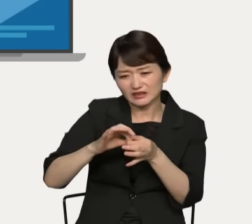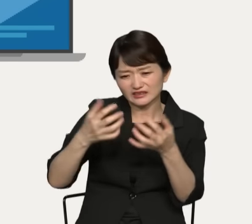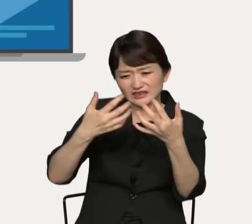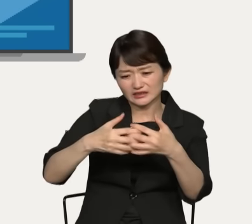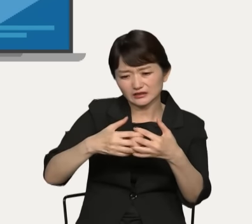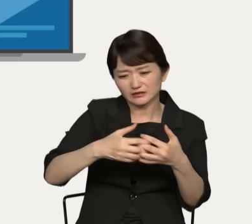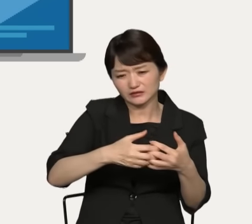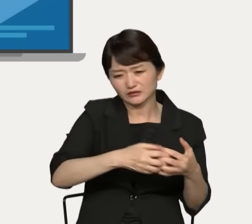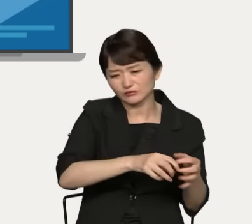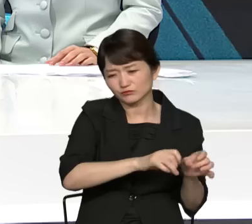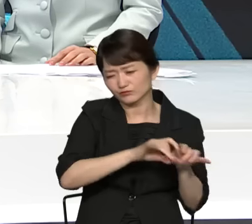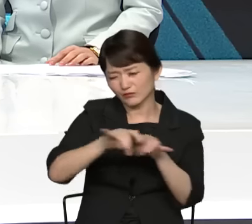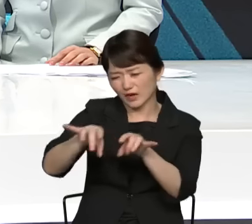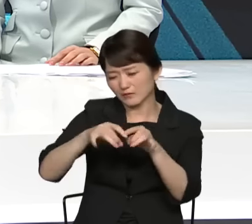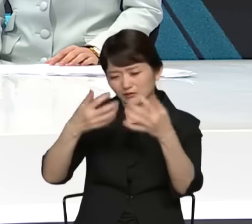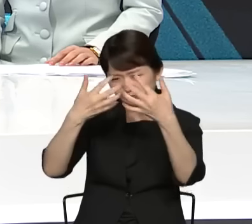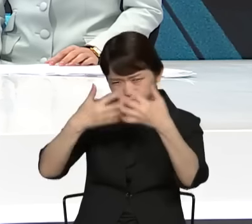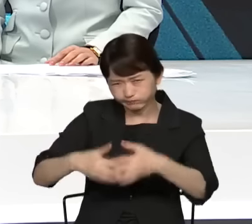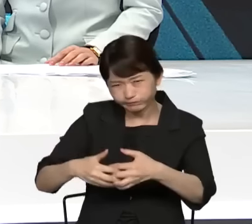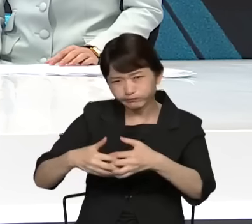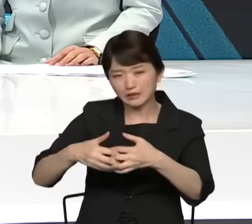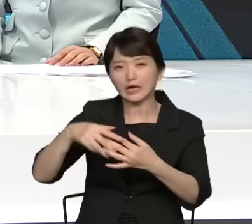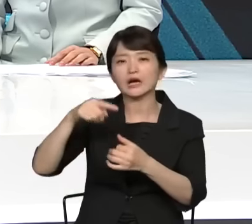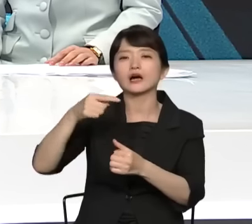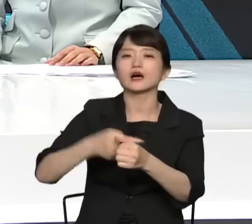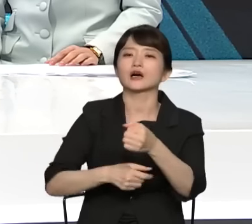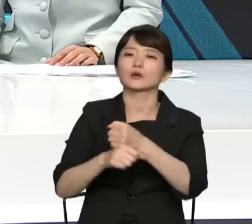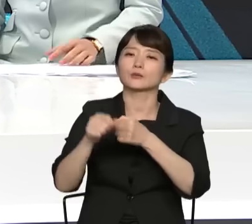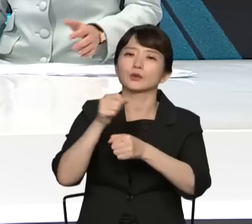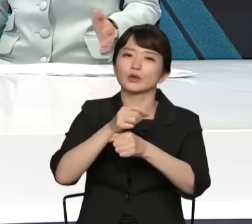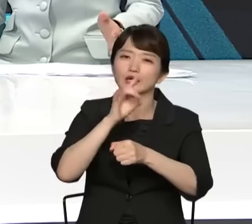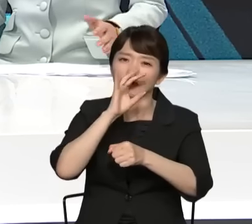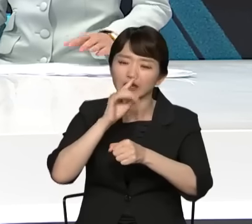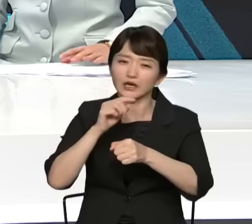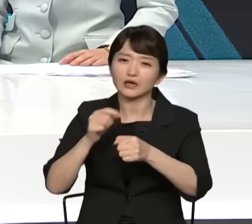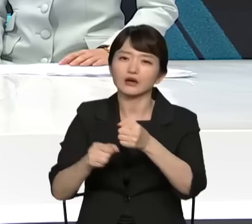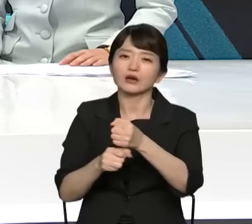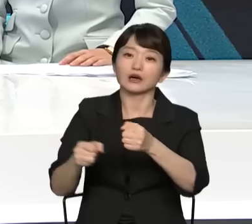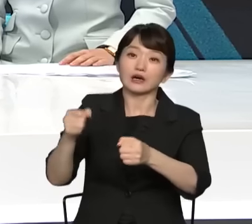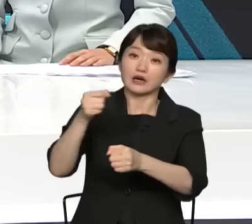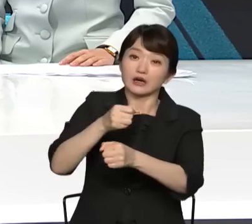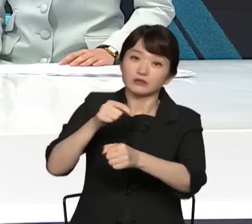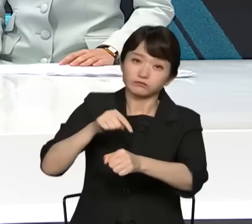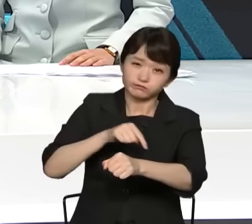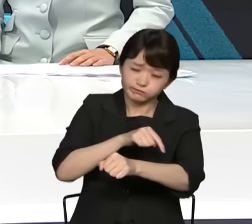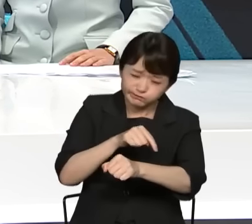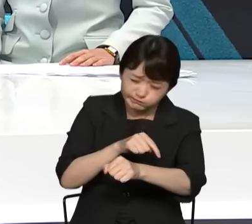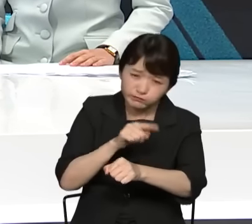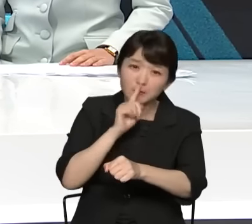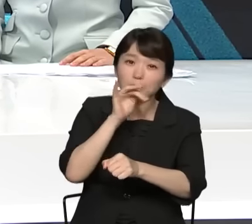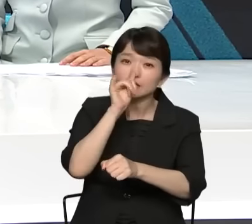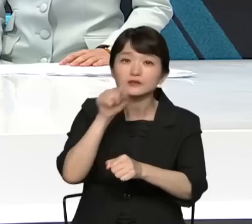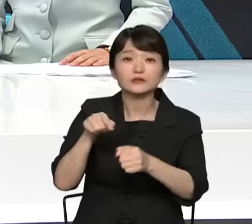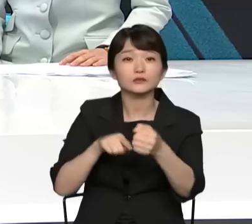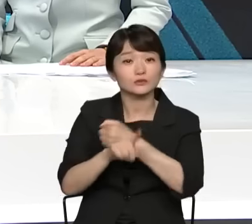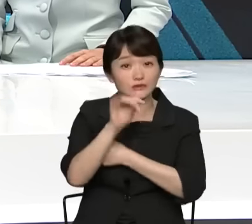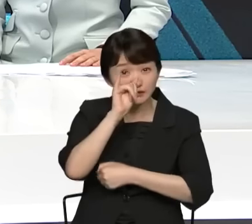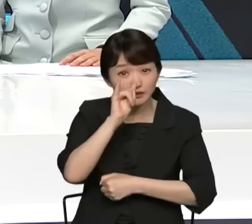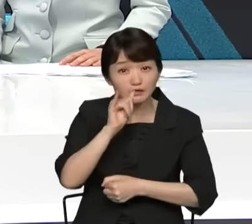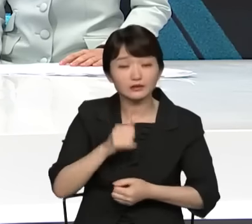됐습니다네 근데 자동 복구가 안 될 수도 있고 또 복구하는는데 시간이 오래 걸릴 수 있다 이런 이야기들도 나오던데 이거는 이유가